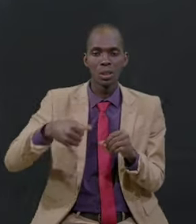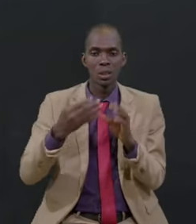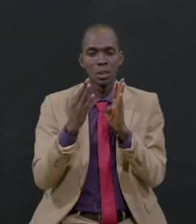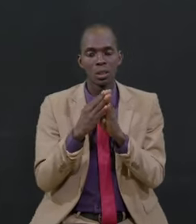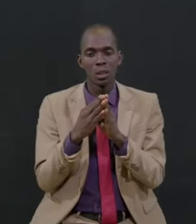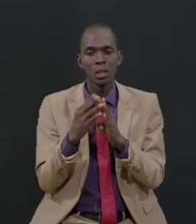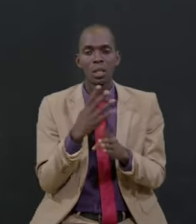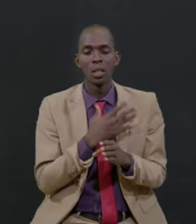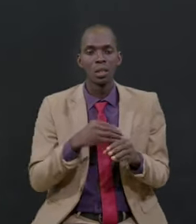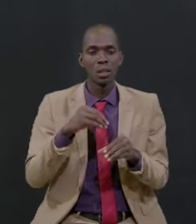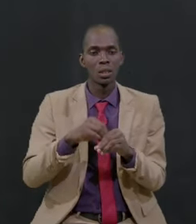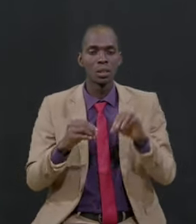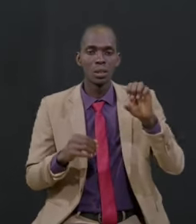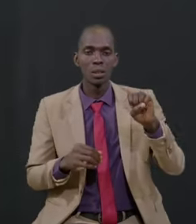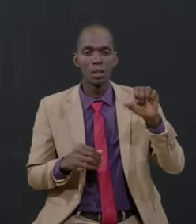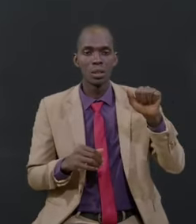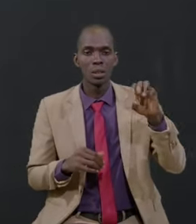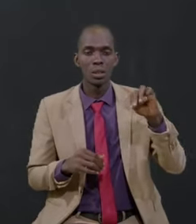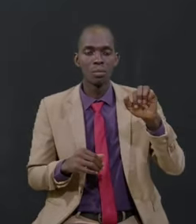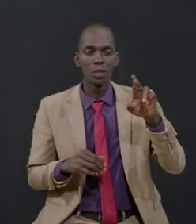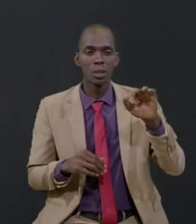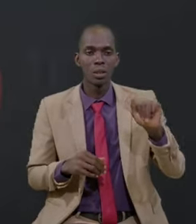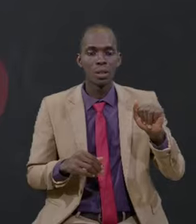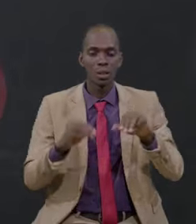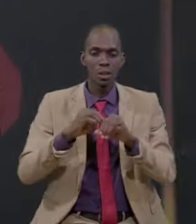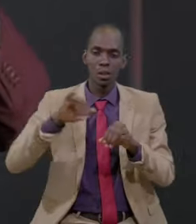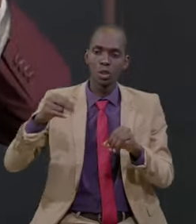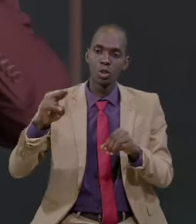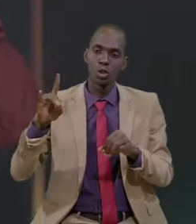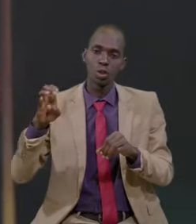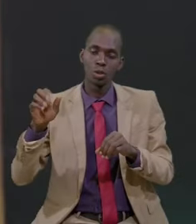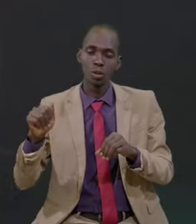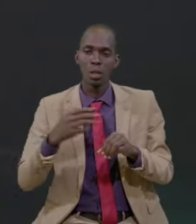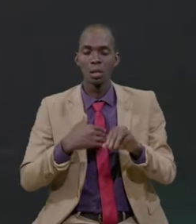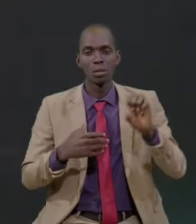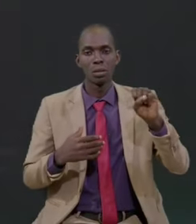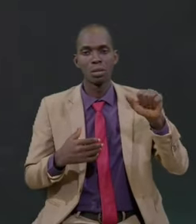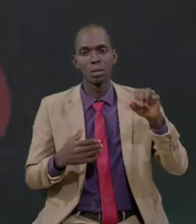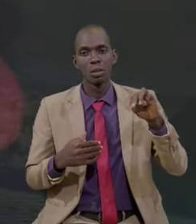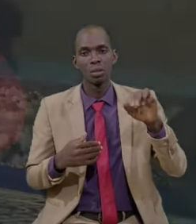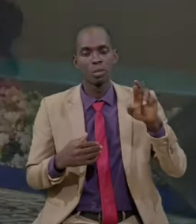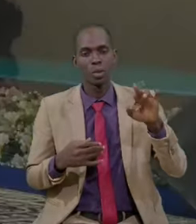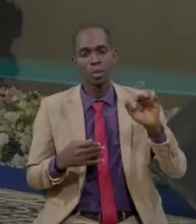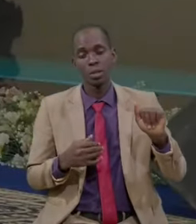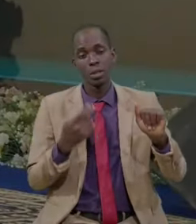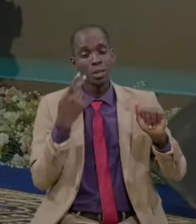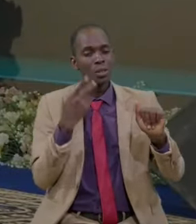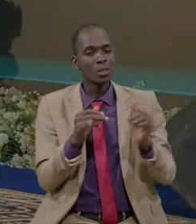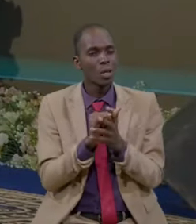dans la Samarie, dans la Judée, dans la voyez, aidez la main de